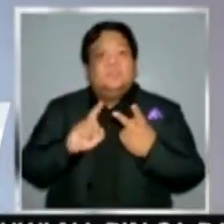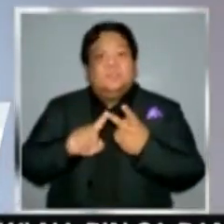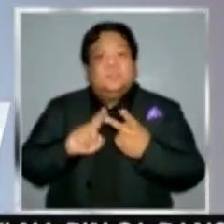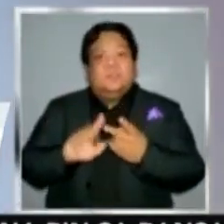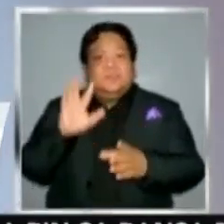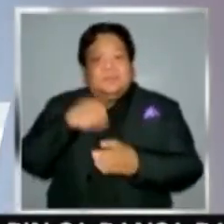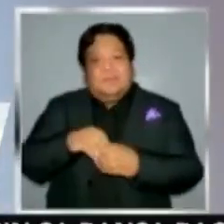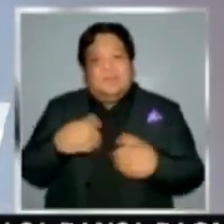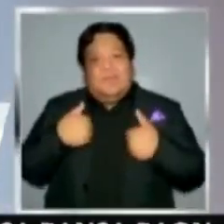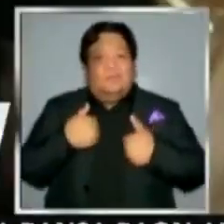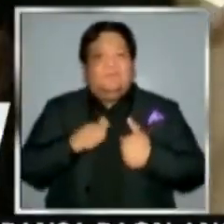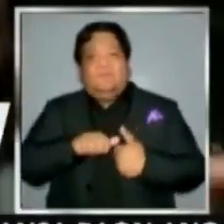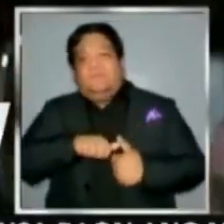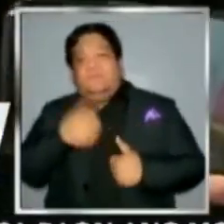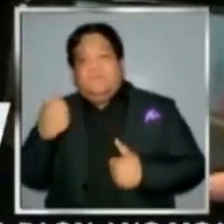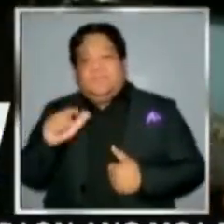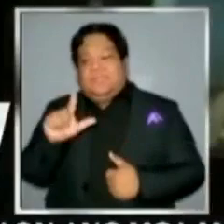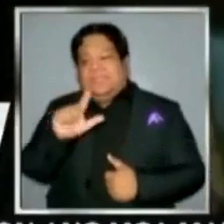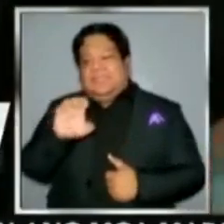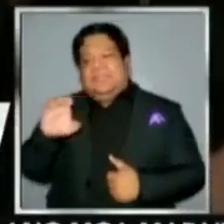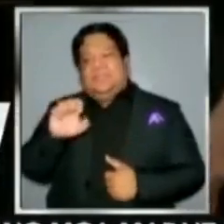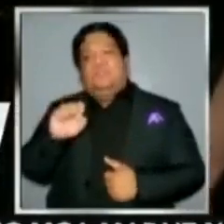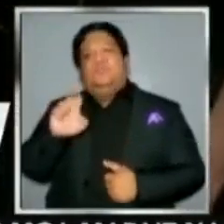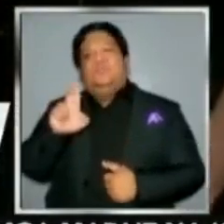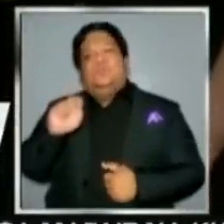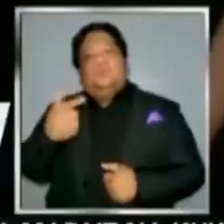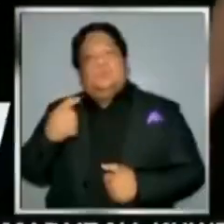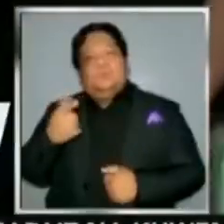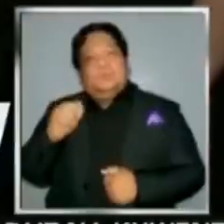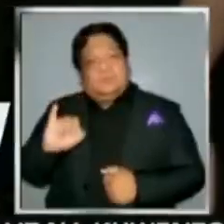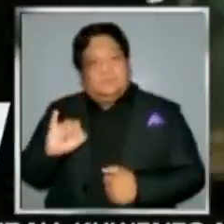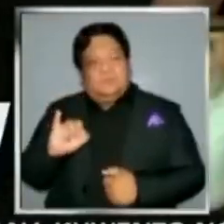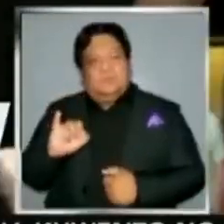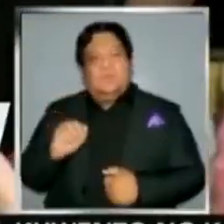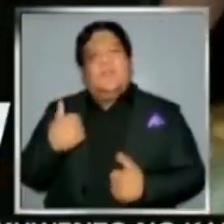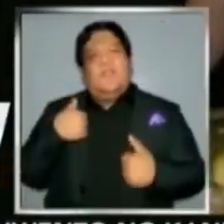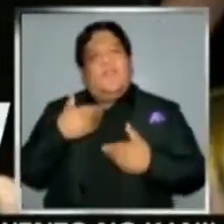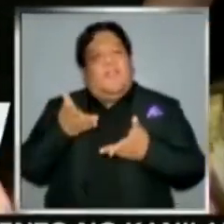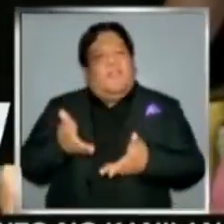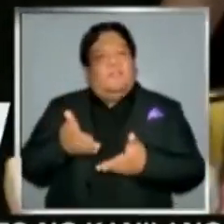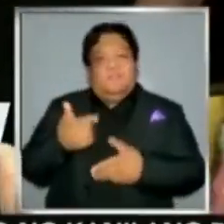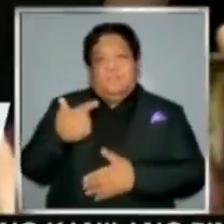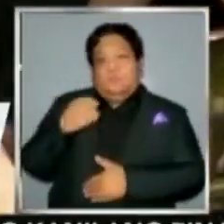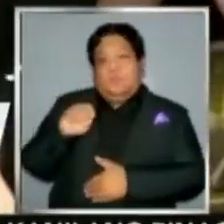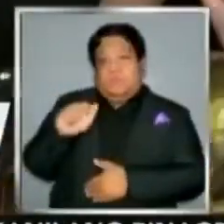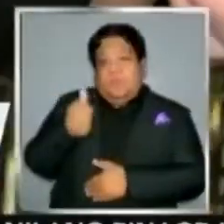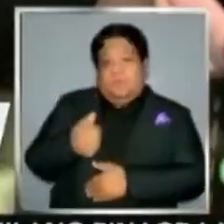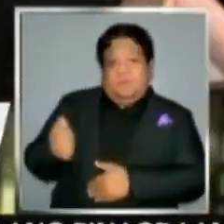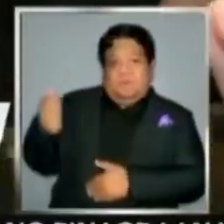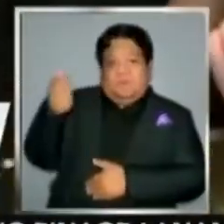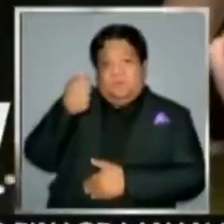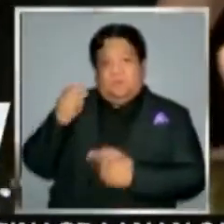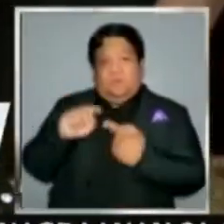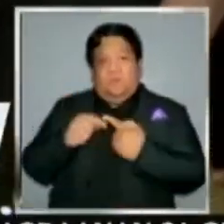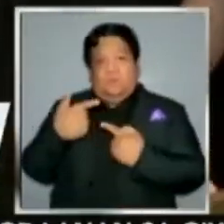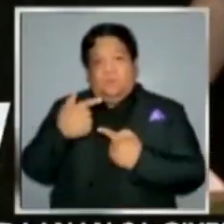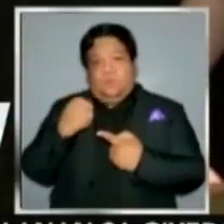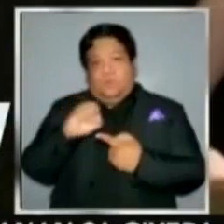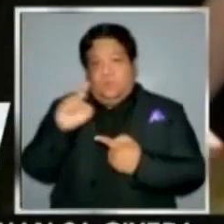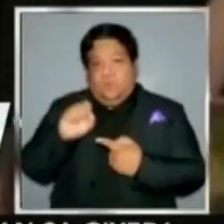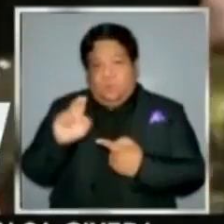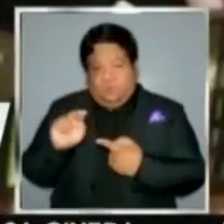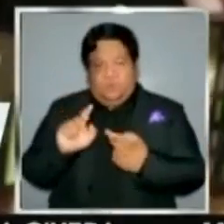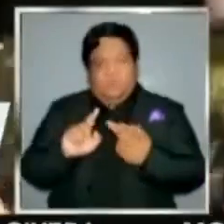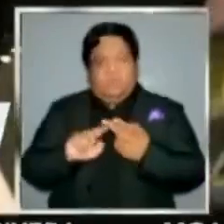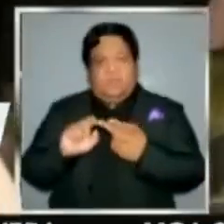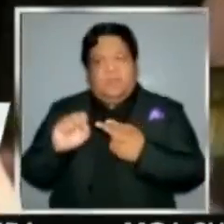Lee Sung Gi. Present sa event sina GMA Network Chairman and CEO Attorney Felipe L. Gozon at GMA Senior Vice President Attorney